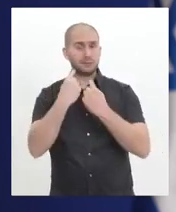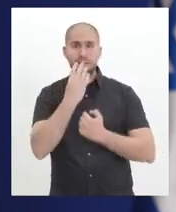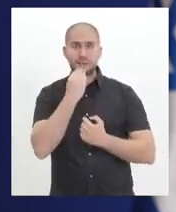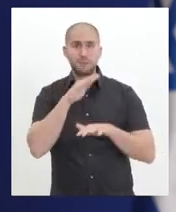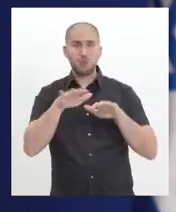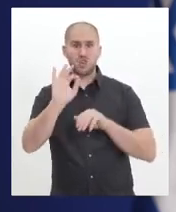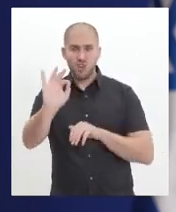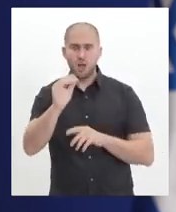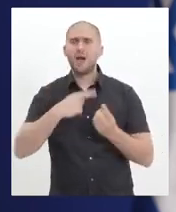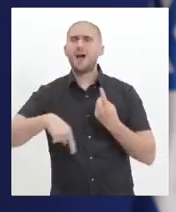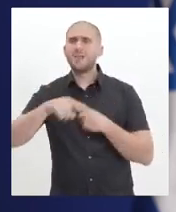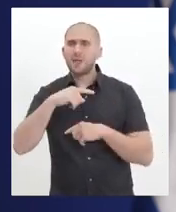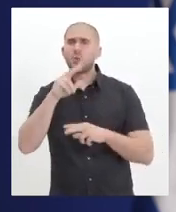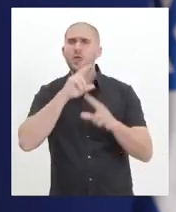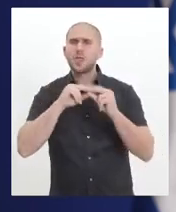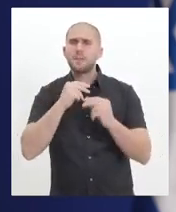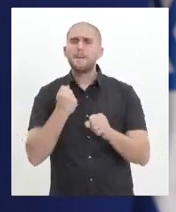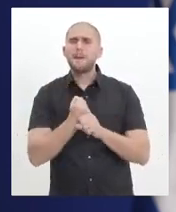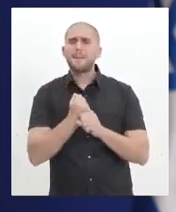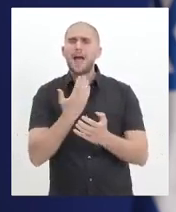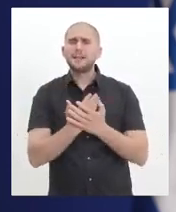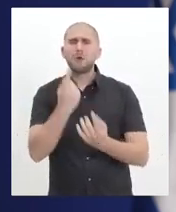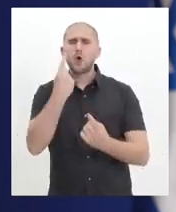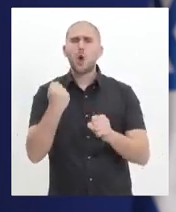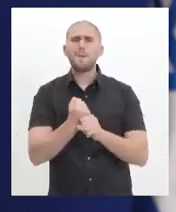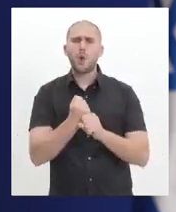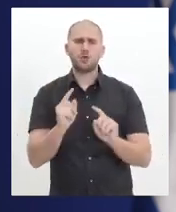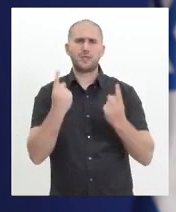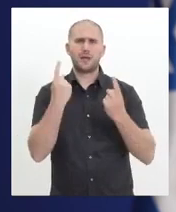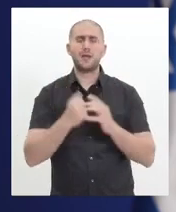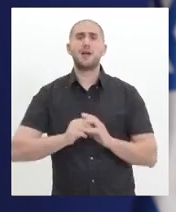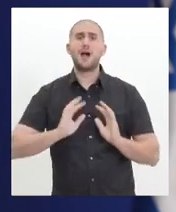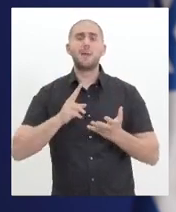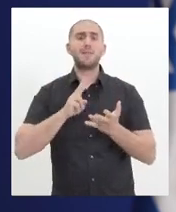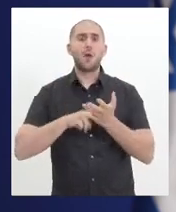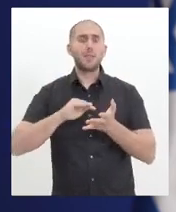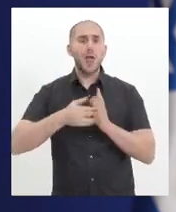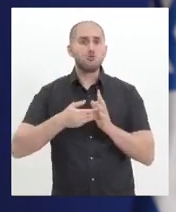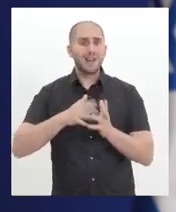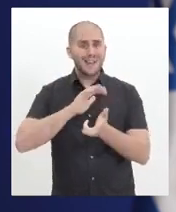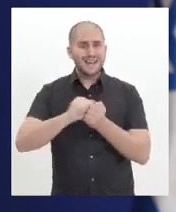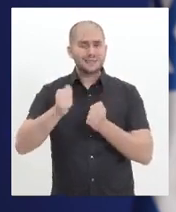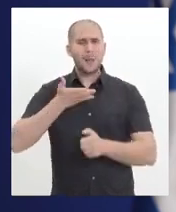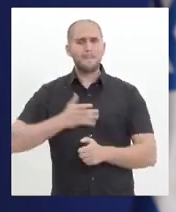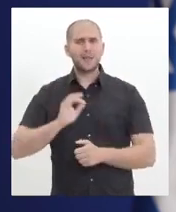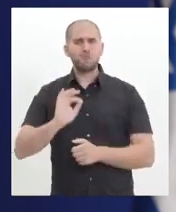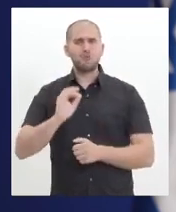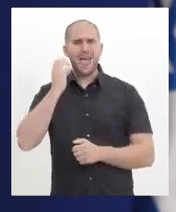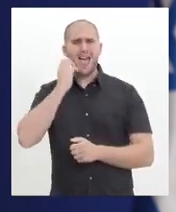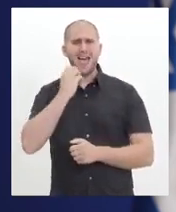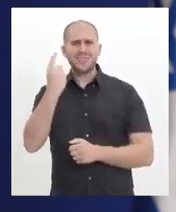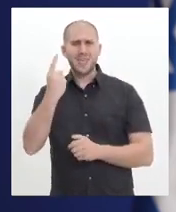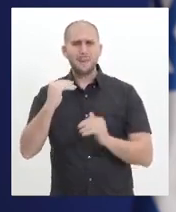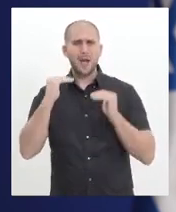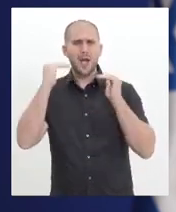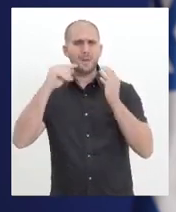משטחה אנחנו נדבר במעשים לכל פעולה שתהיה האם היה נכון לאשר את חיסול בניו של הניע ברמת דרג